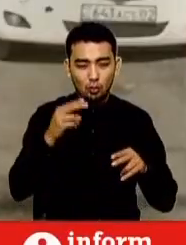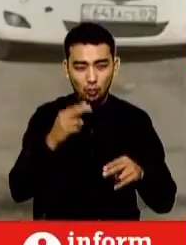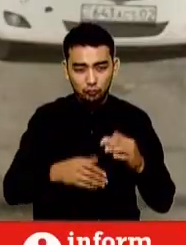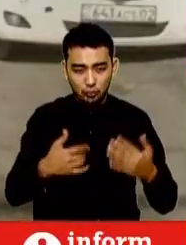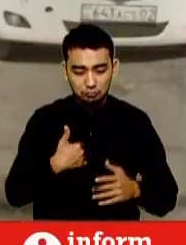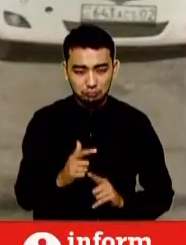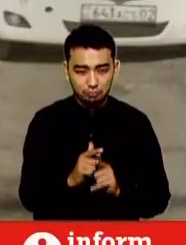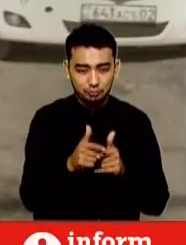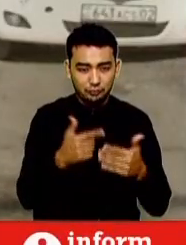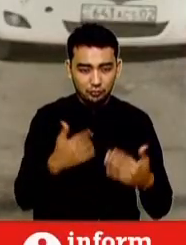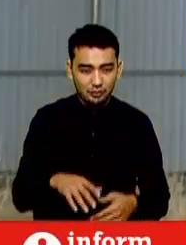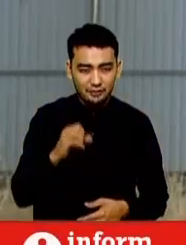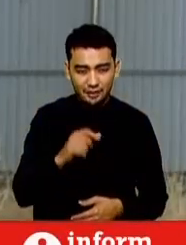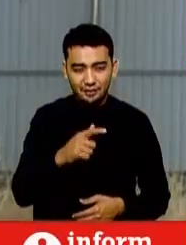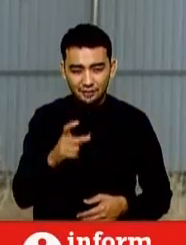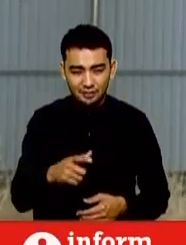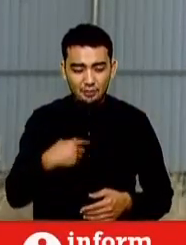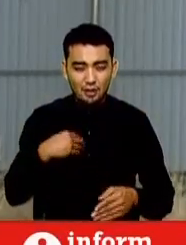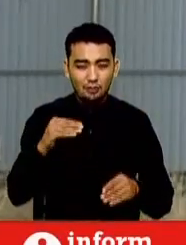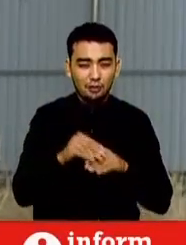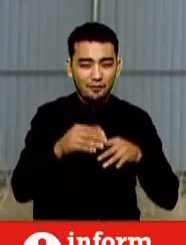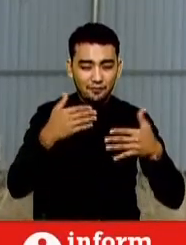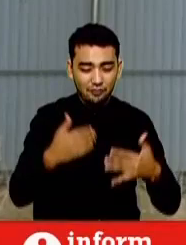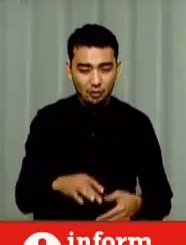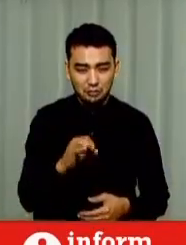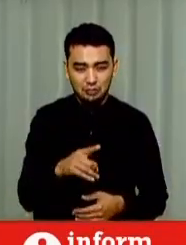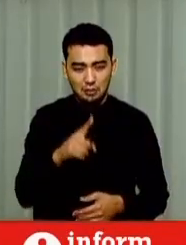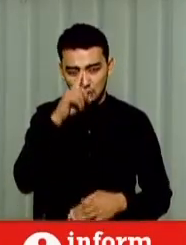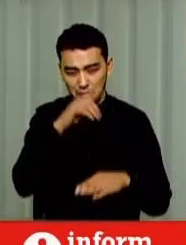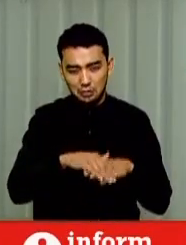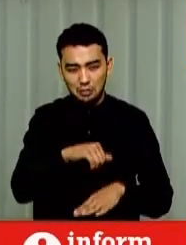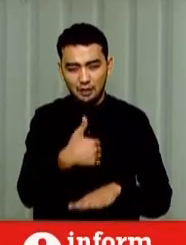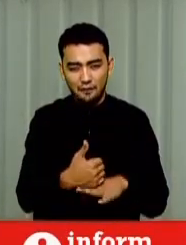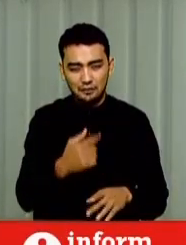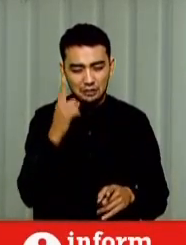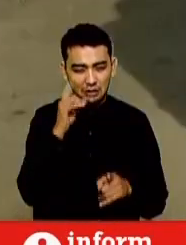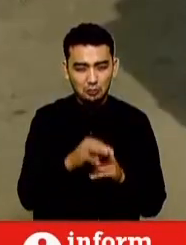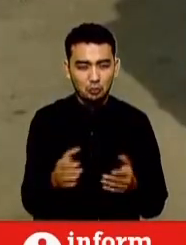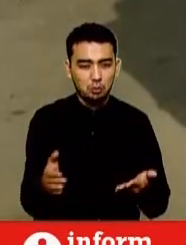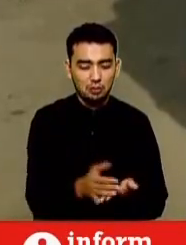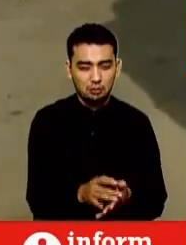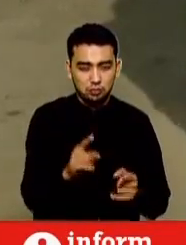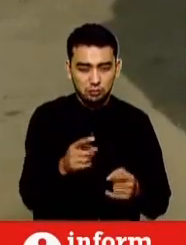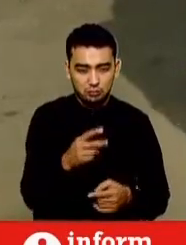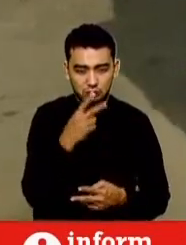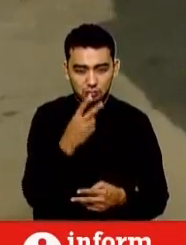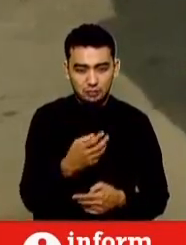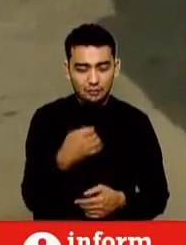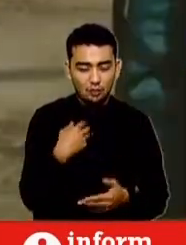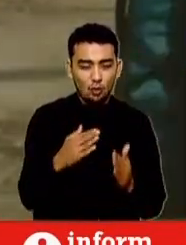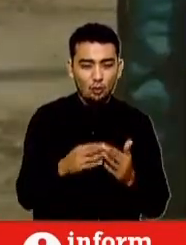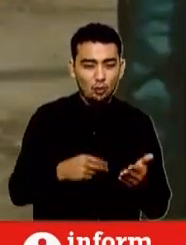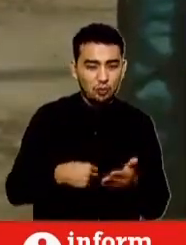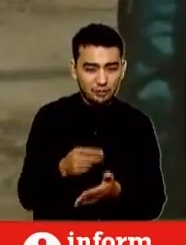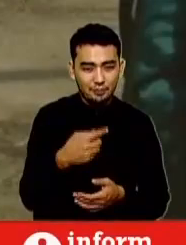алған. Инфрақұрылым желілерінің барлығын тартып біткенде әкімдіктің шығарған бұл бас жоспары ақылға қонымсыз деп отыр. Себебі үйді сатып алар кезде көпшілігі